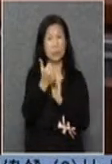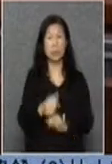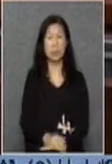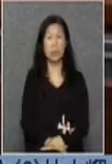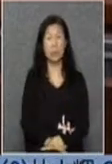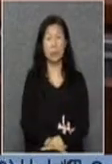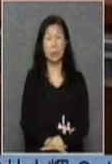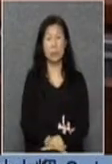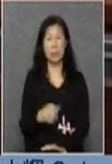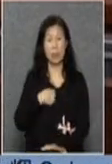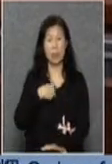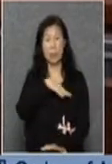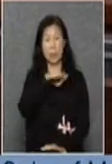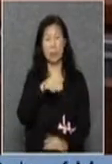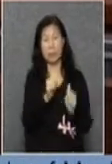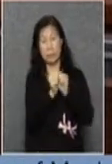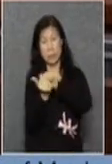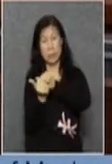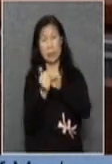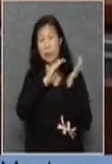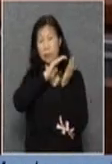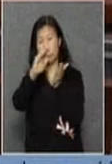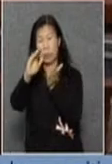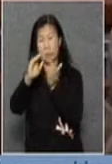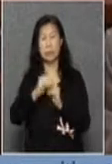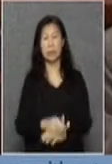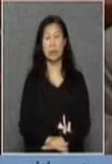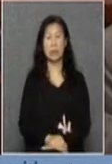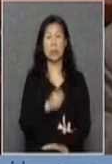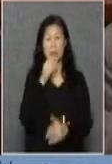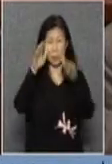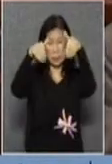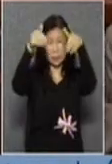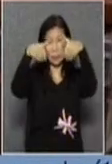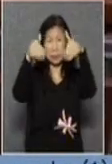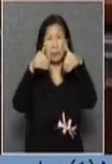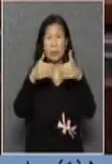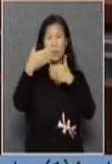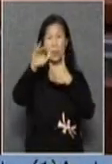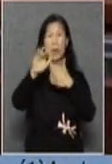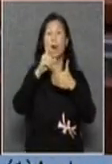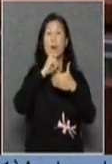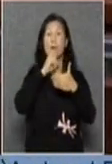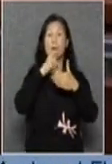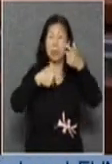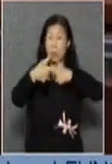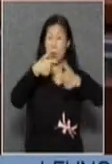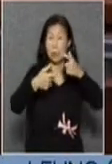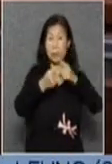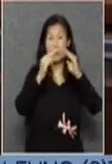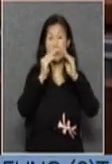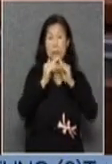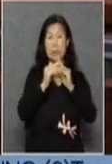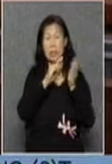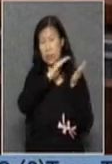為我哋唔係靠出口，我哋係靠吸引外資，我哋靠輸